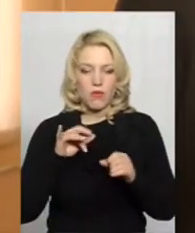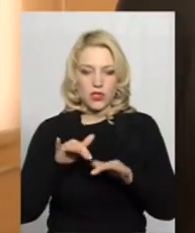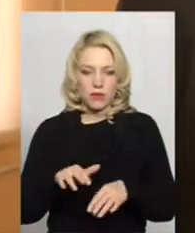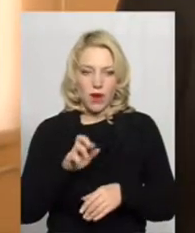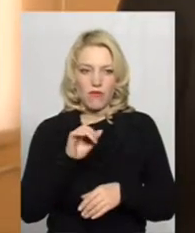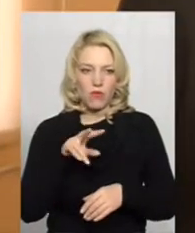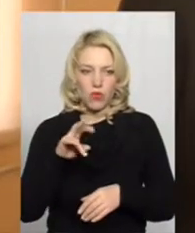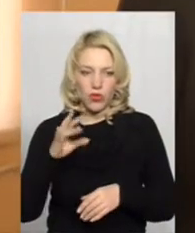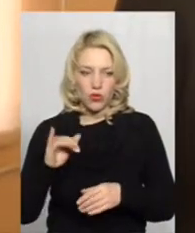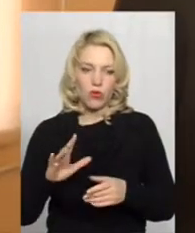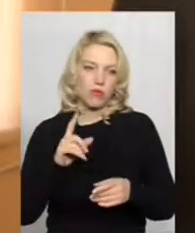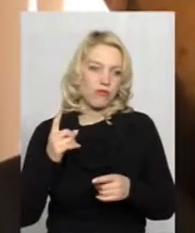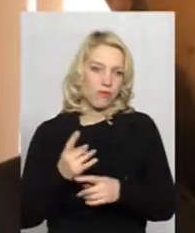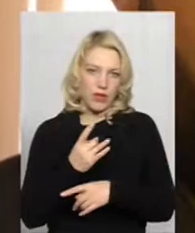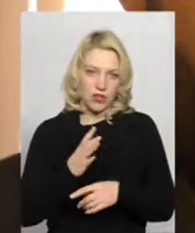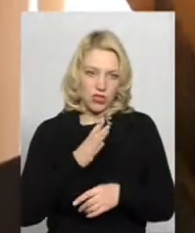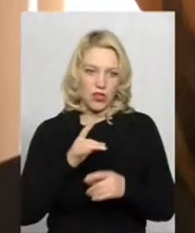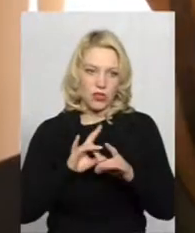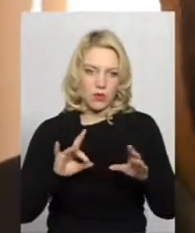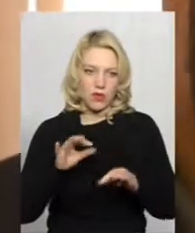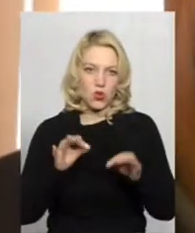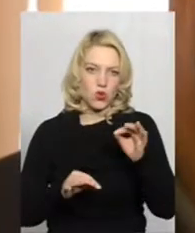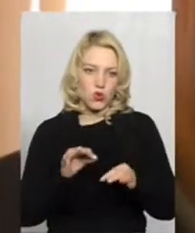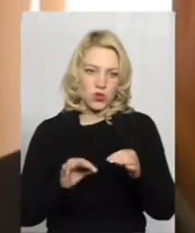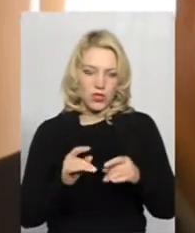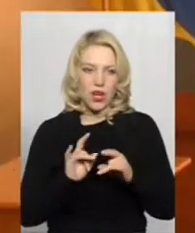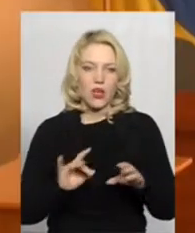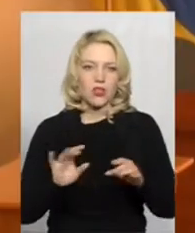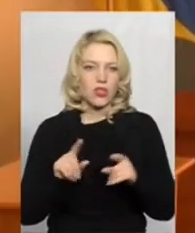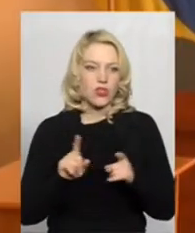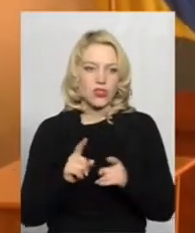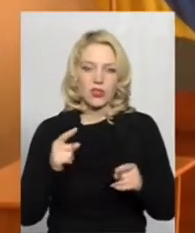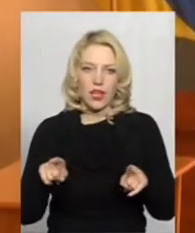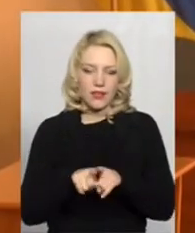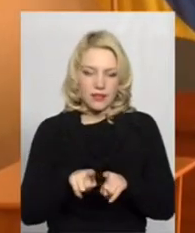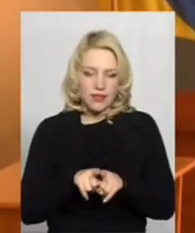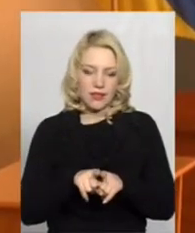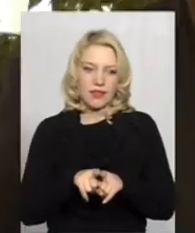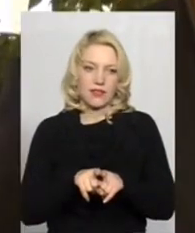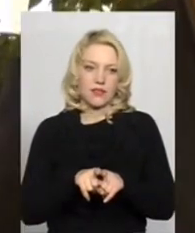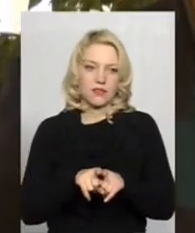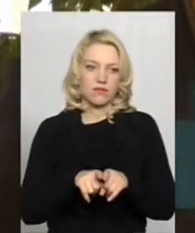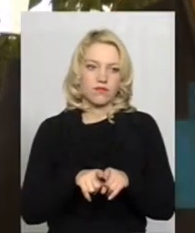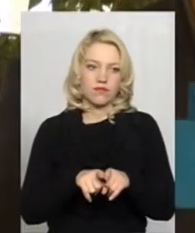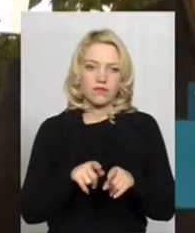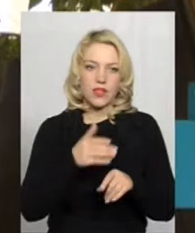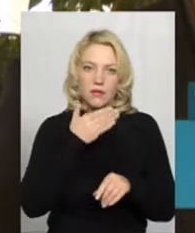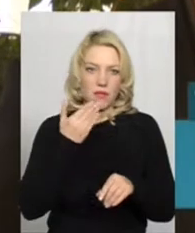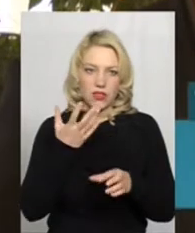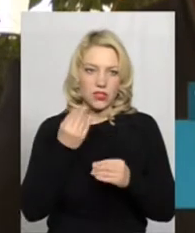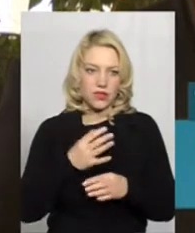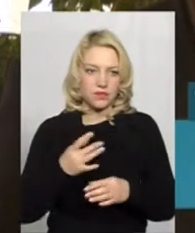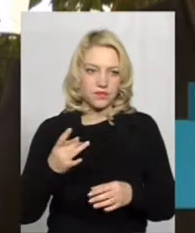суду надійшла вперше, розповідає суддя-спікер Богдан Базарник. Каже, подібних постанов у судді на даний момент немає. Головуюча